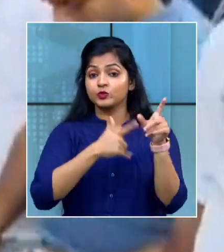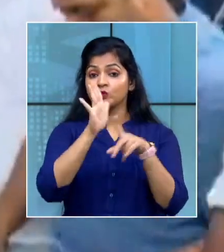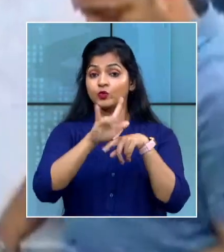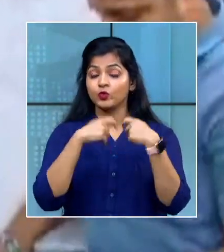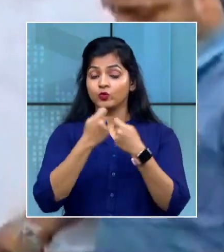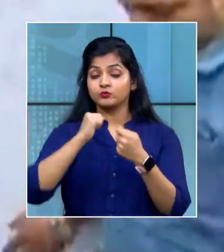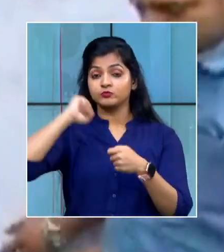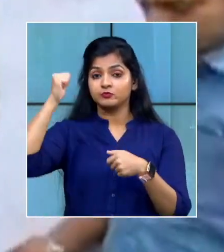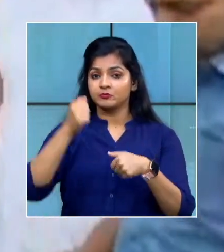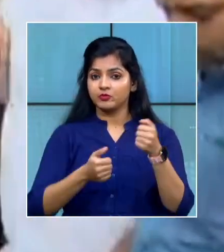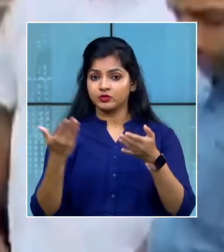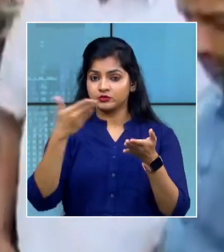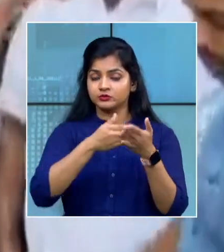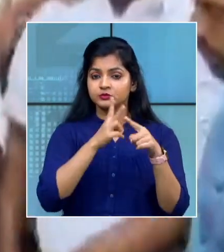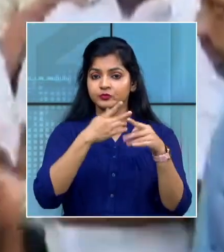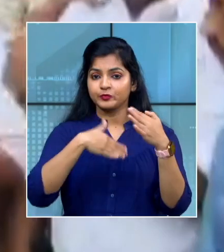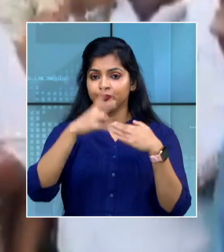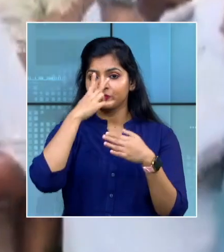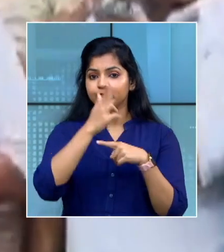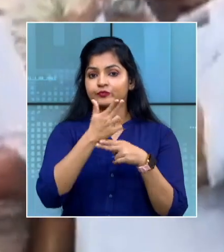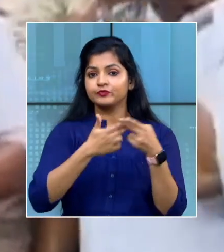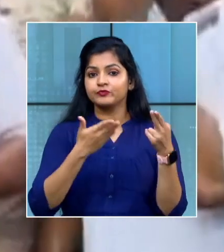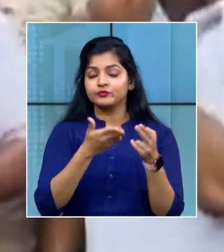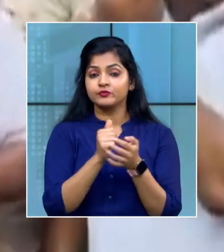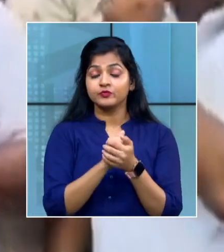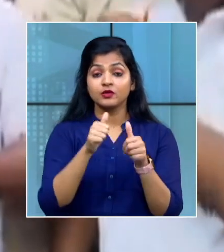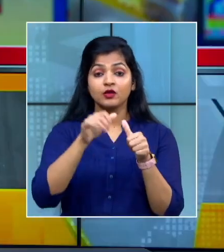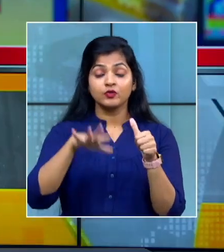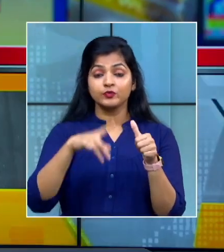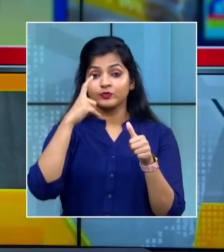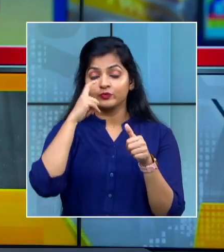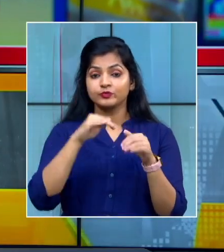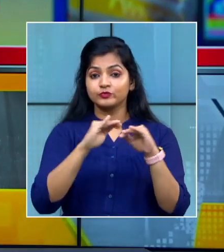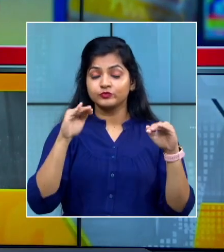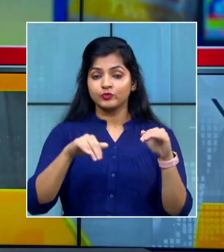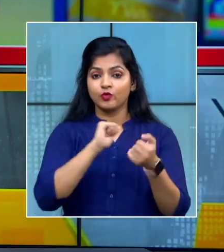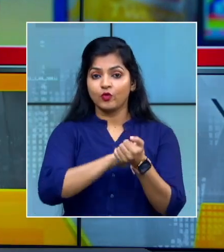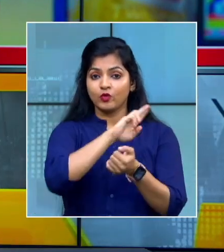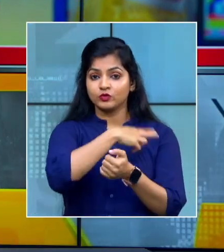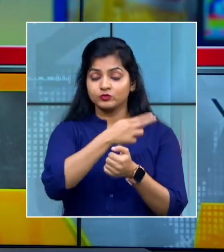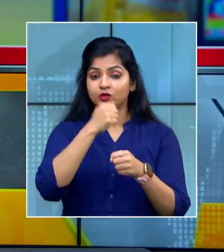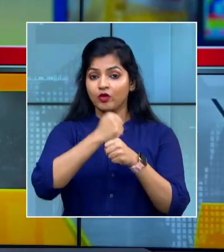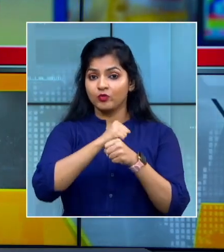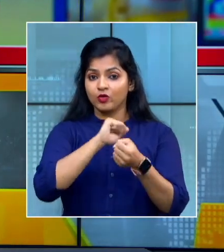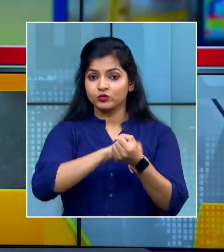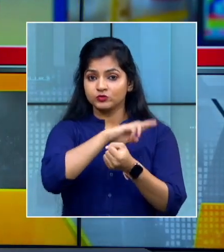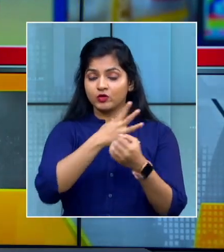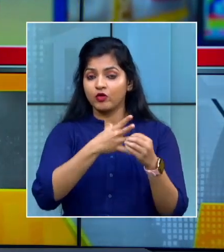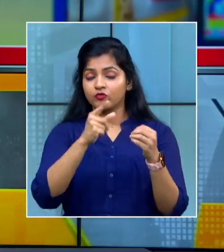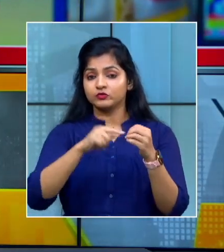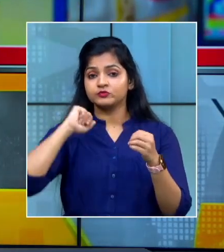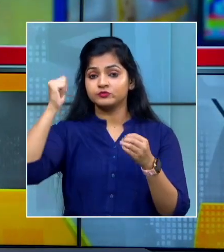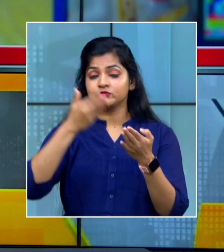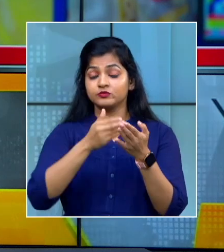മാർച്ച് പ്രതിഷേധ പരിപാടി ഇവിടെ പുരോഗമിക്കുകയാണ്. റീജിത്ത്, ശരി. ആലപ്പുഴ സർക്കാർ വനിതാ ശിശു ആശുപത്രിക്ക് മുമ്പിലാണ് യൂത്ത് കോൺഗ്രസിന്റെ പ്രതിഷേധം ഉണ്ടാവുന്നത്.